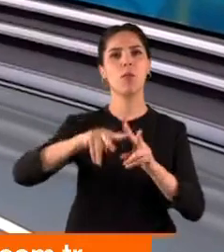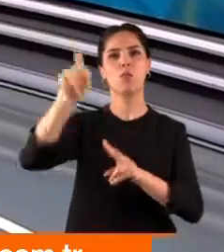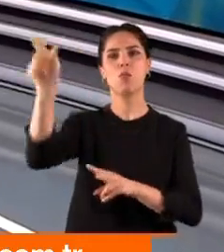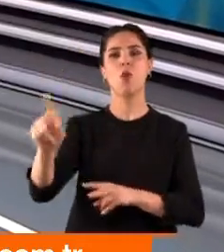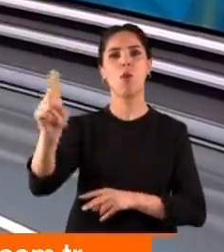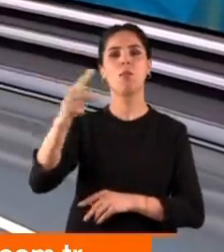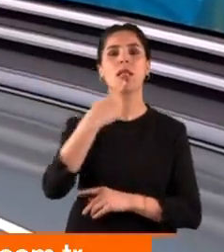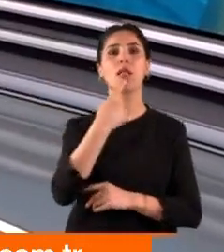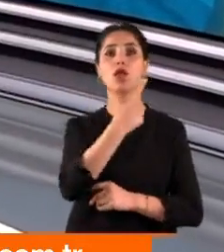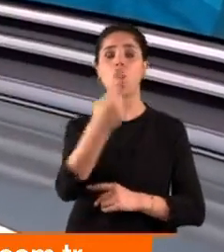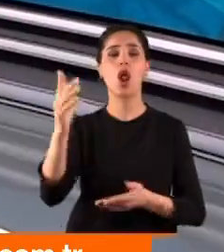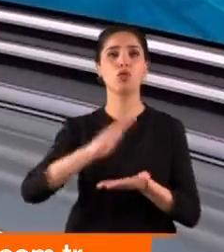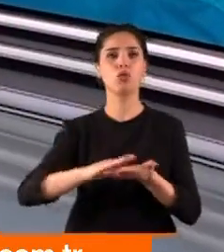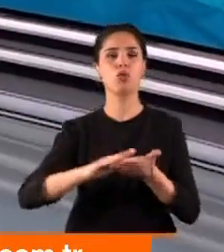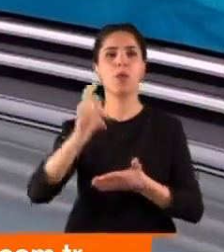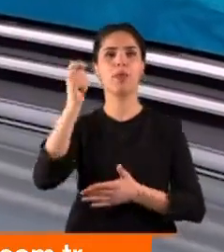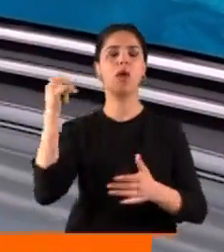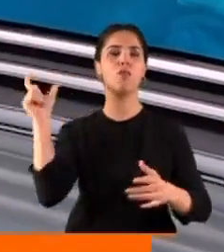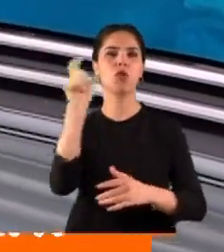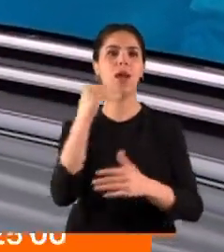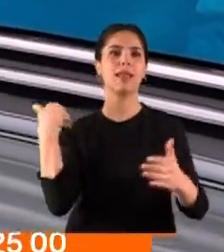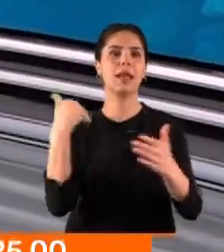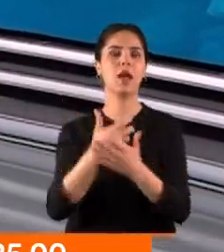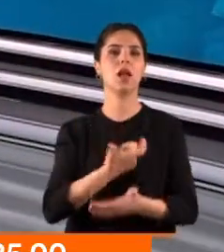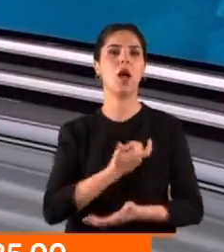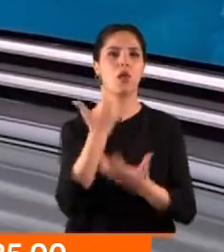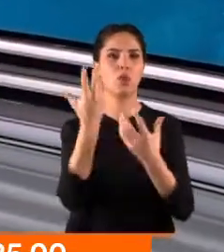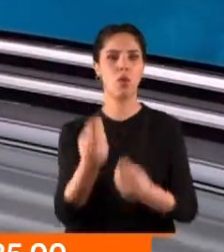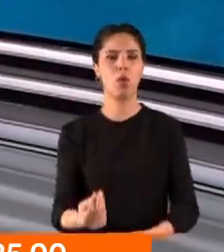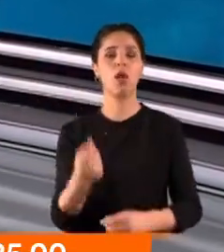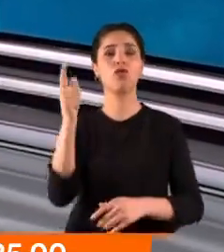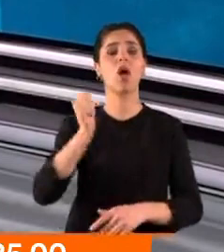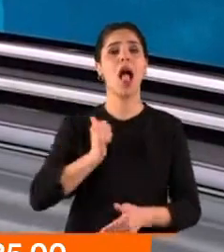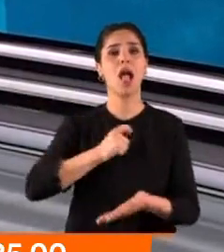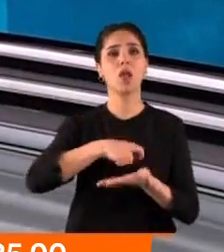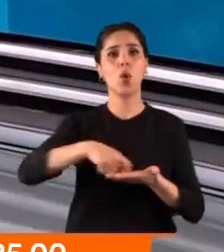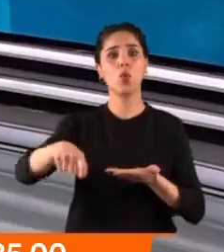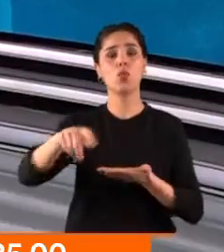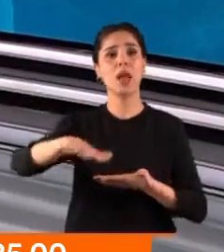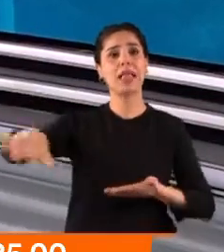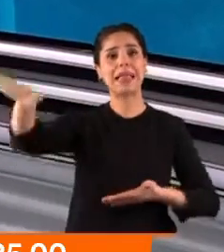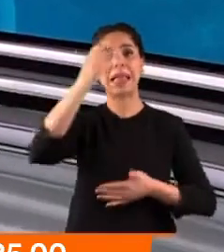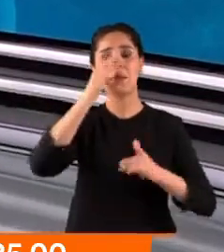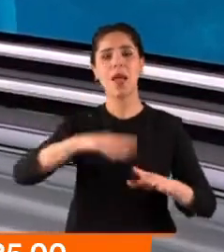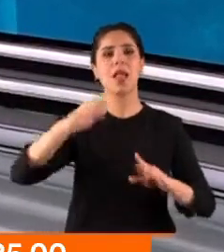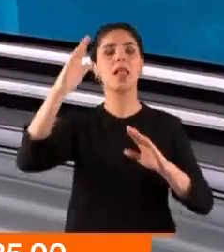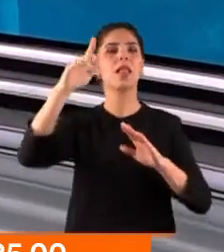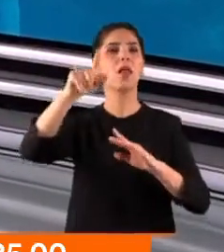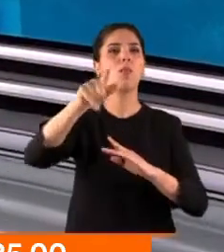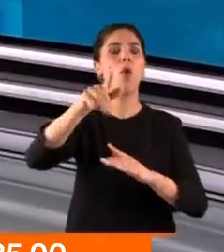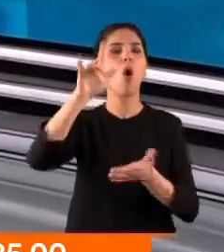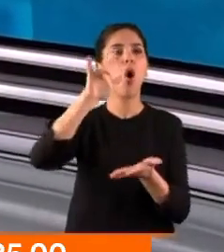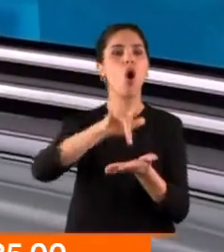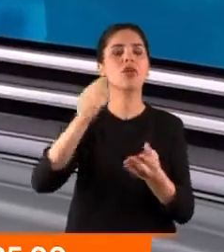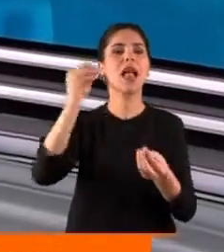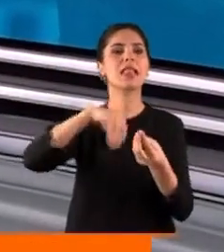verdi. Düzenleme Temmuz ayına kadar yasalaşacak. Akbaşoğlu, askeri ücretlilerin beklediği ara zam içinde çalışma yapıldığını